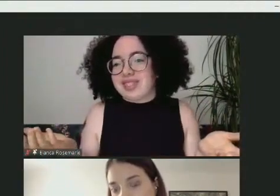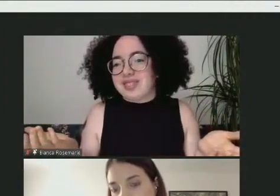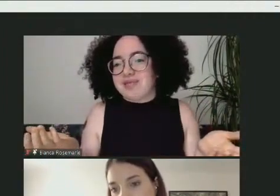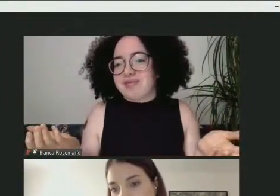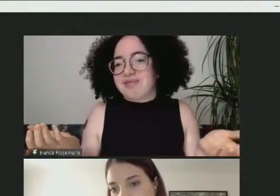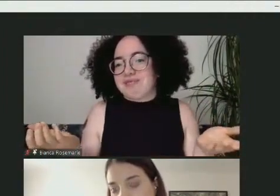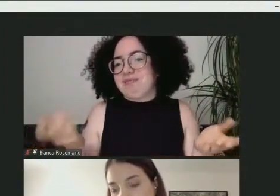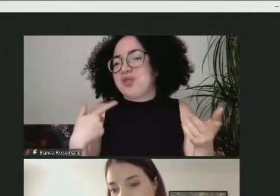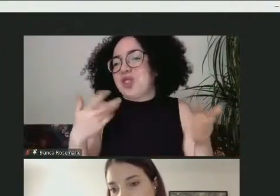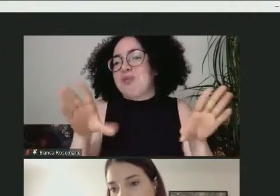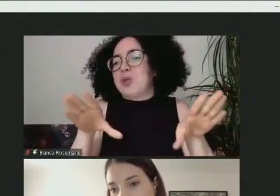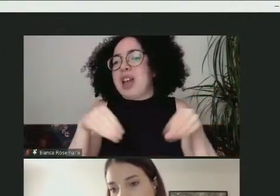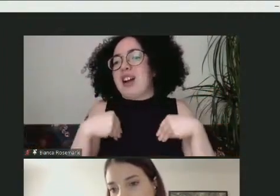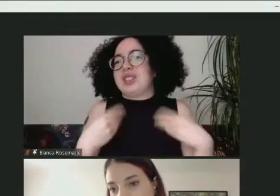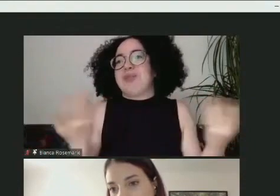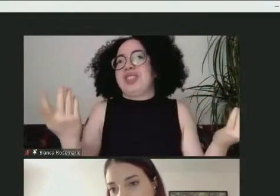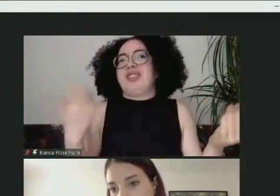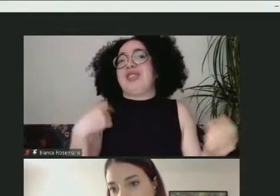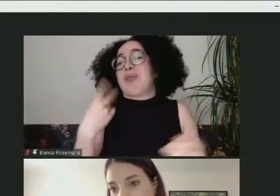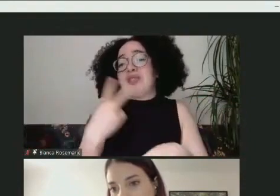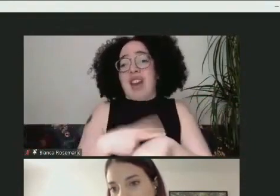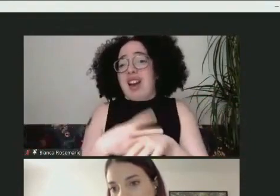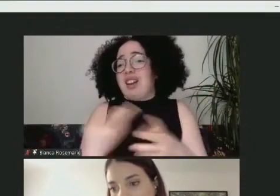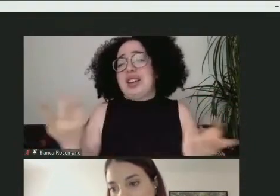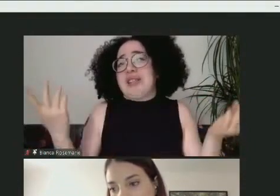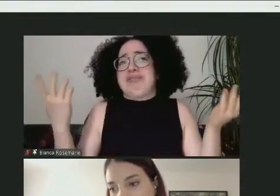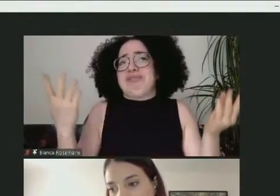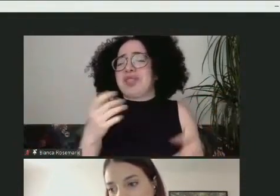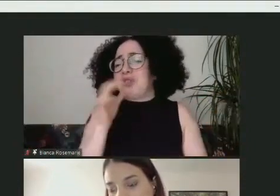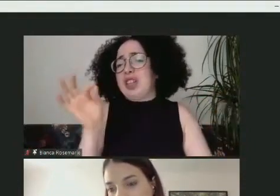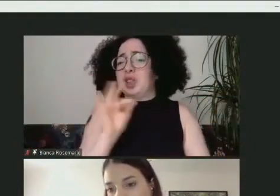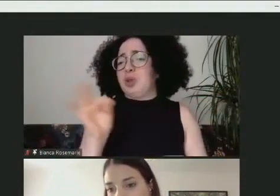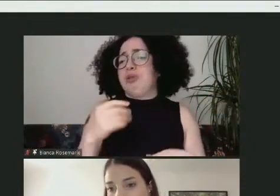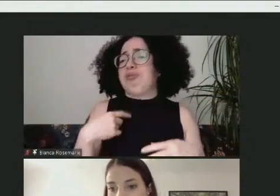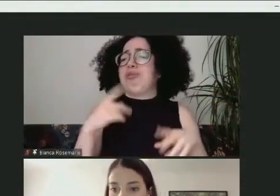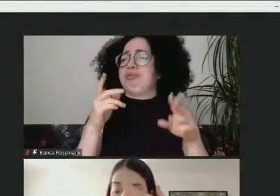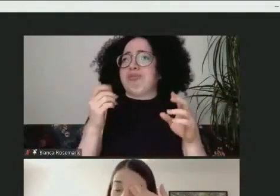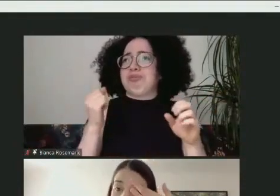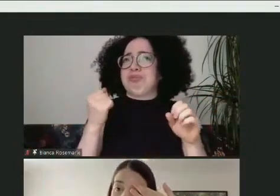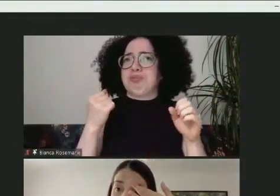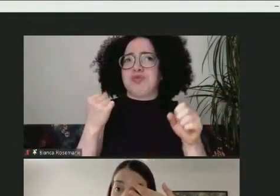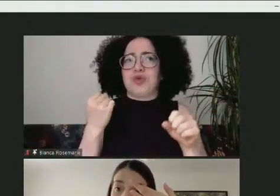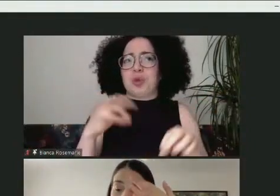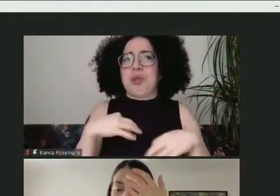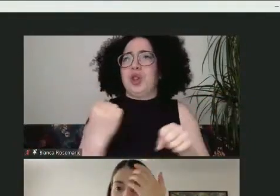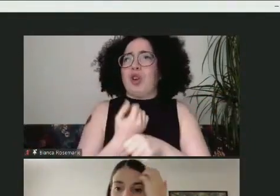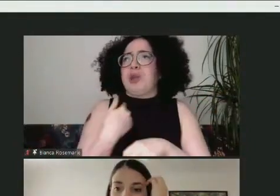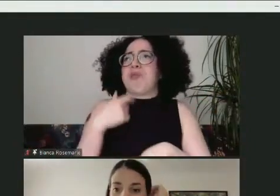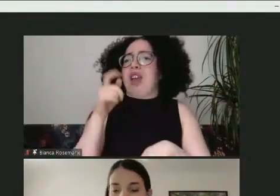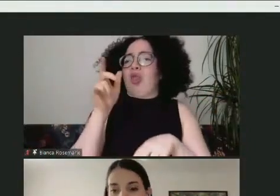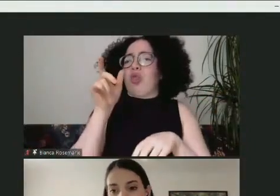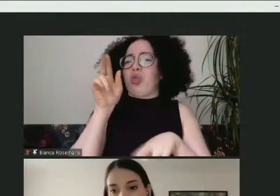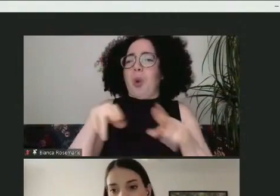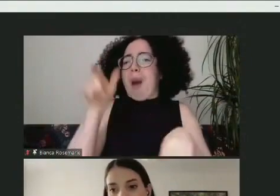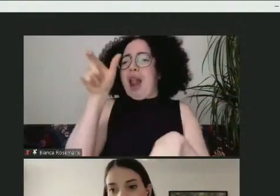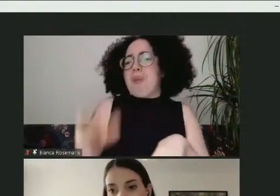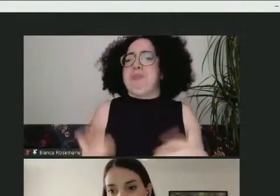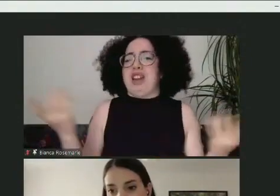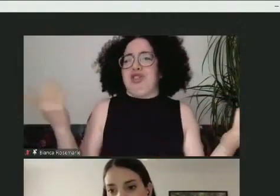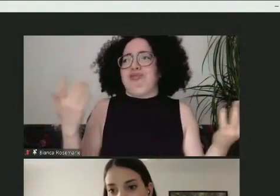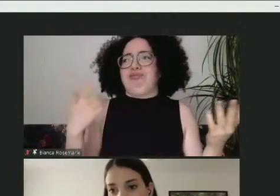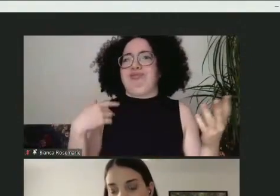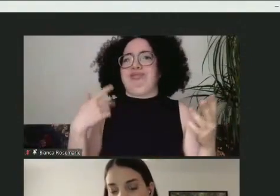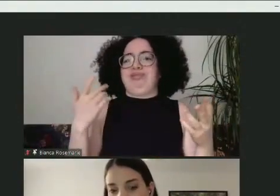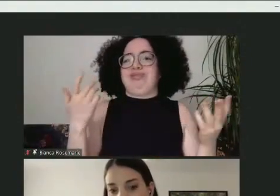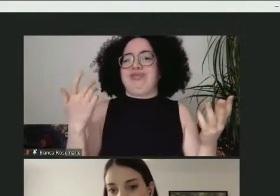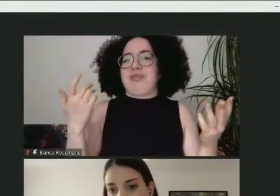ja, was soll ich mal machen? Also ich habe das dann auch akzeptiert einfach, diese Krankheit und so angenommen, das ist für mich jetzt auch nicht schlimm